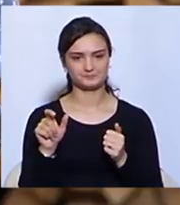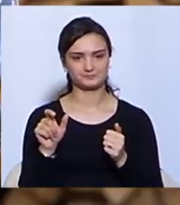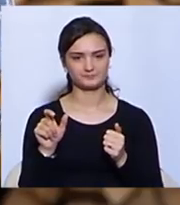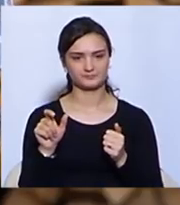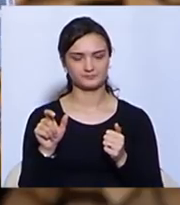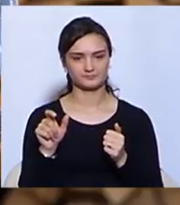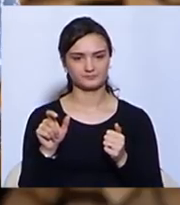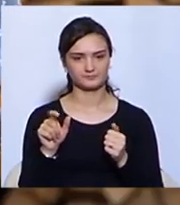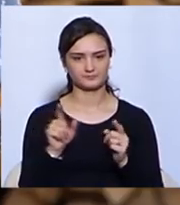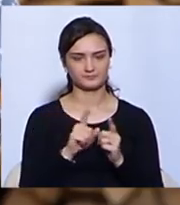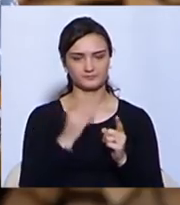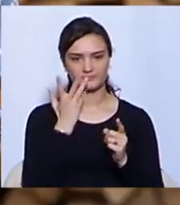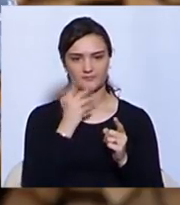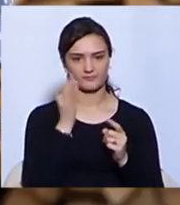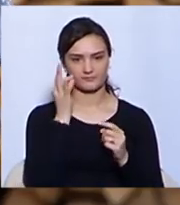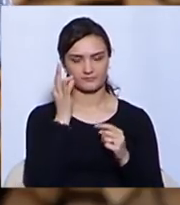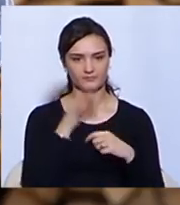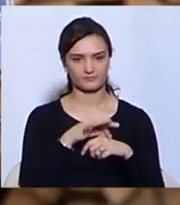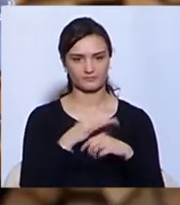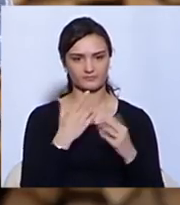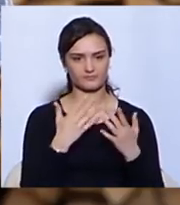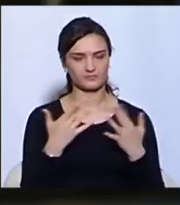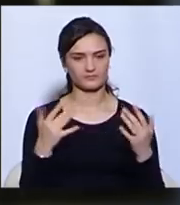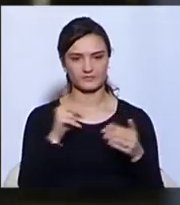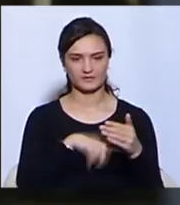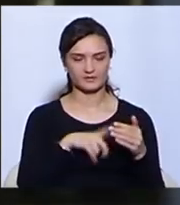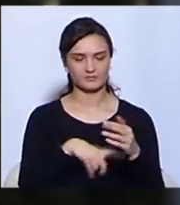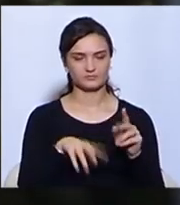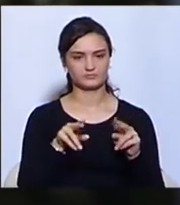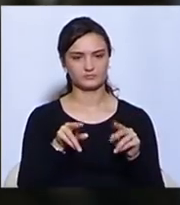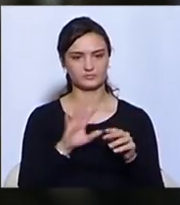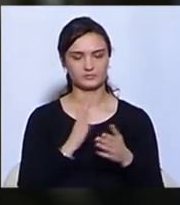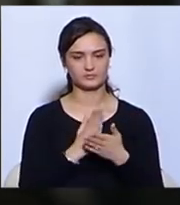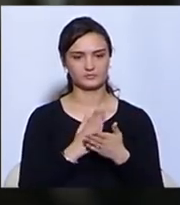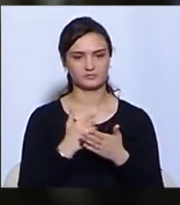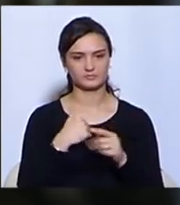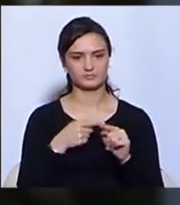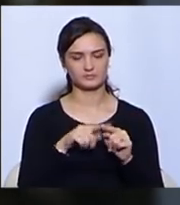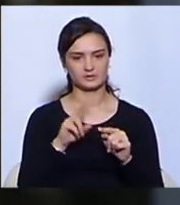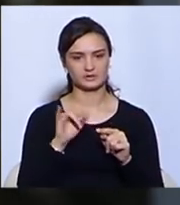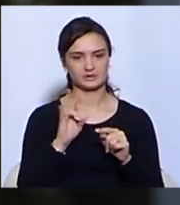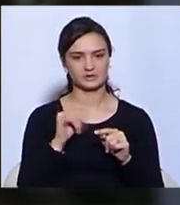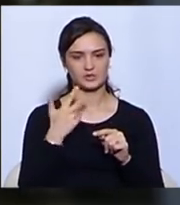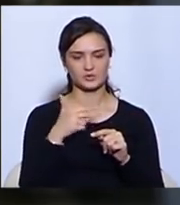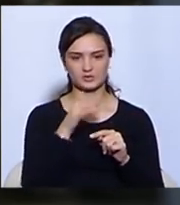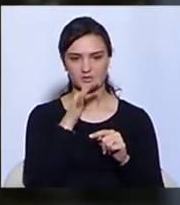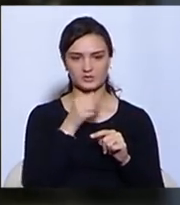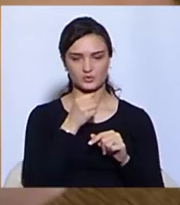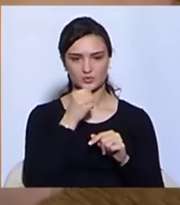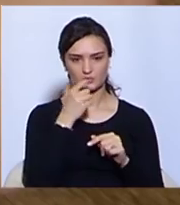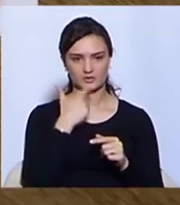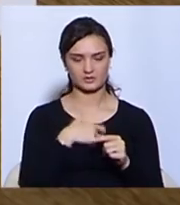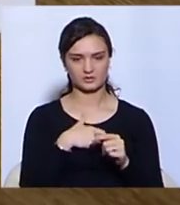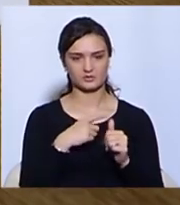განურჩევლად ფერისა, რასისა, აღსარებლობისა არ აქვს მნიშვნელობა. მე ვარ დინა მირცხულავა, 30 წლის